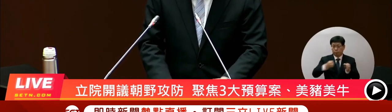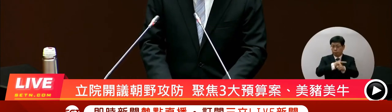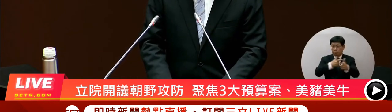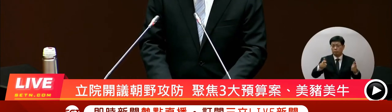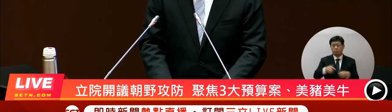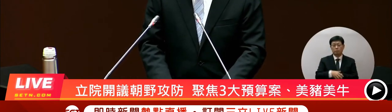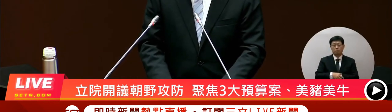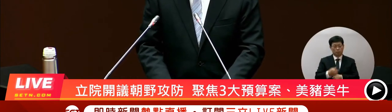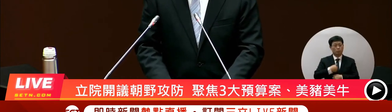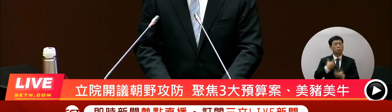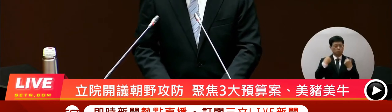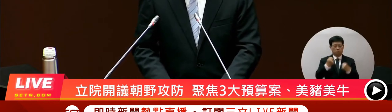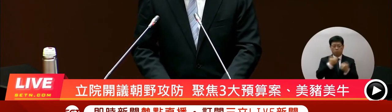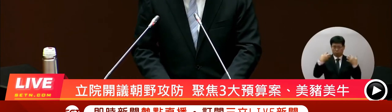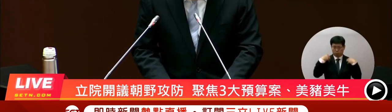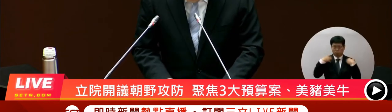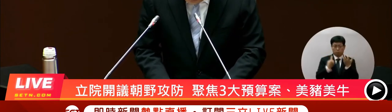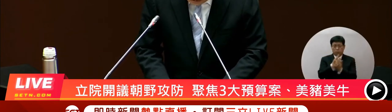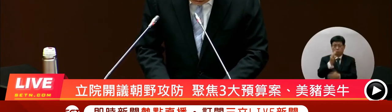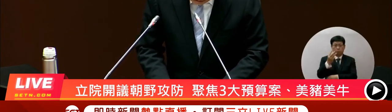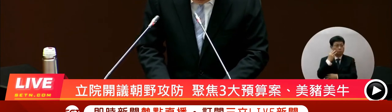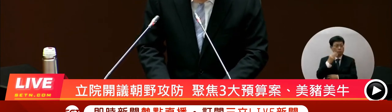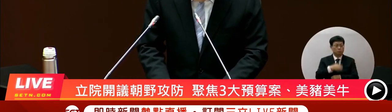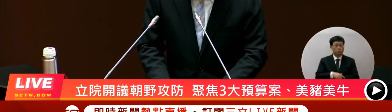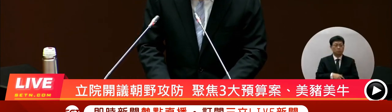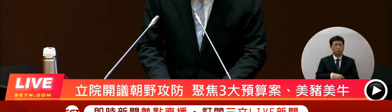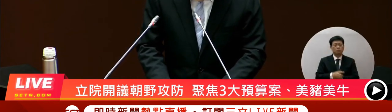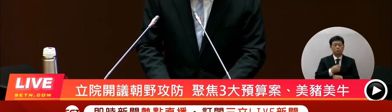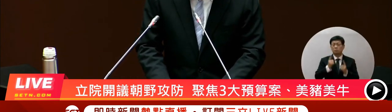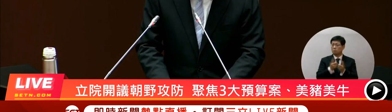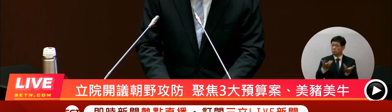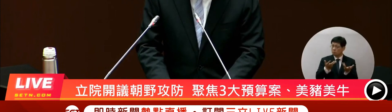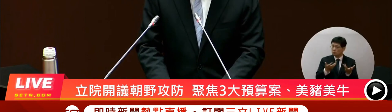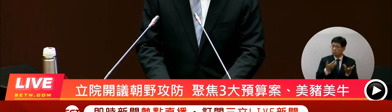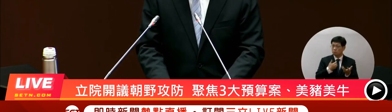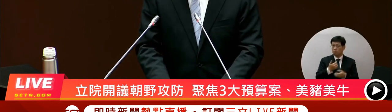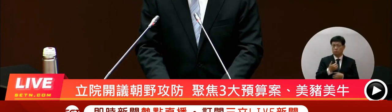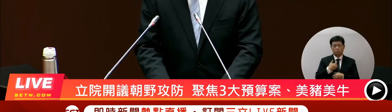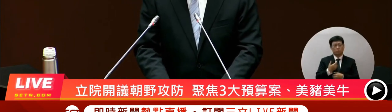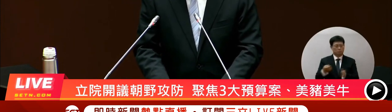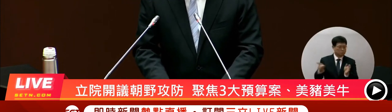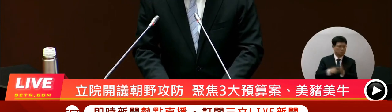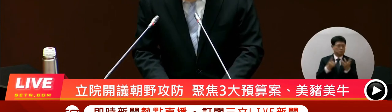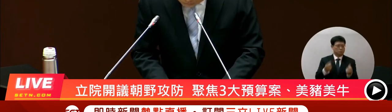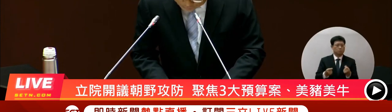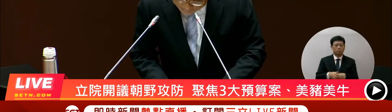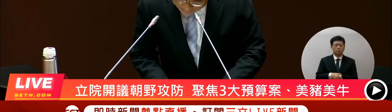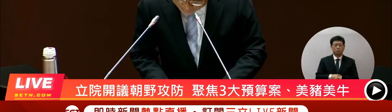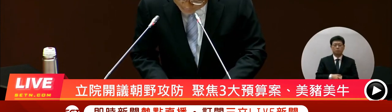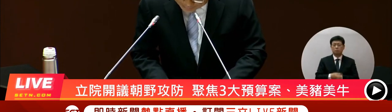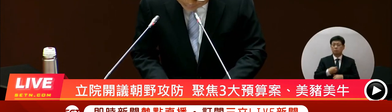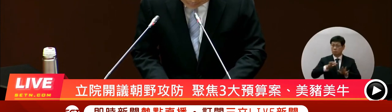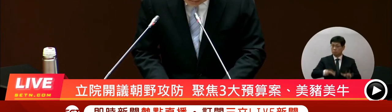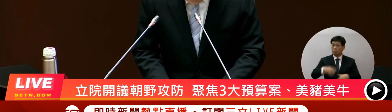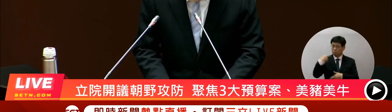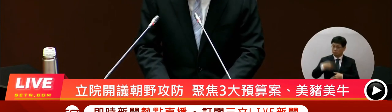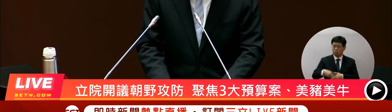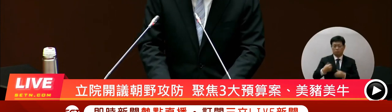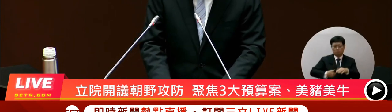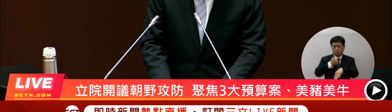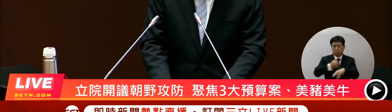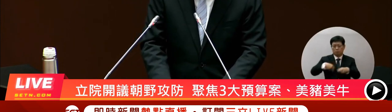为一个负责任的从政者，我对事情的态度始终一贯。我现在再次担任